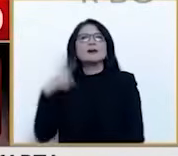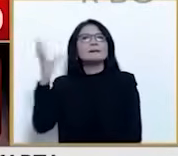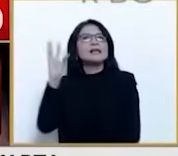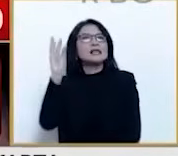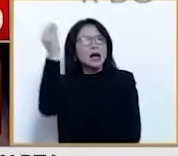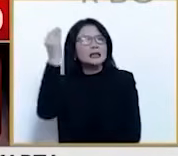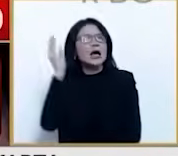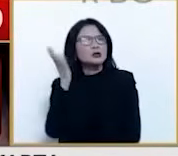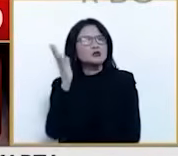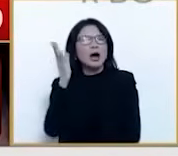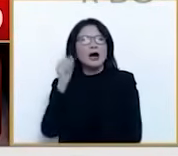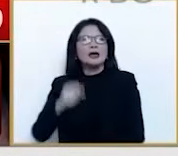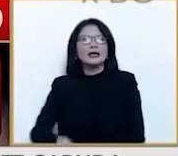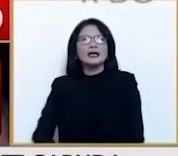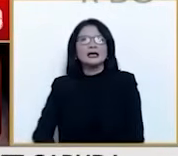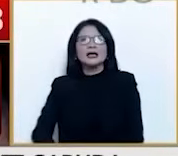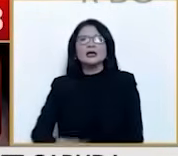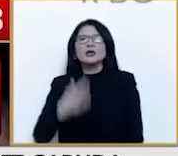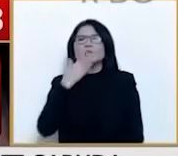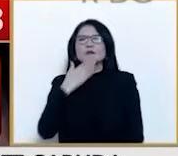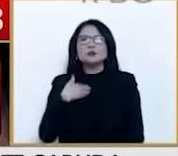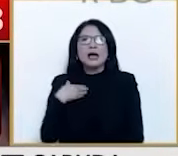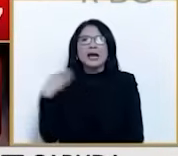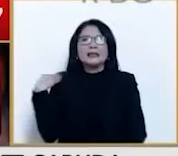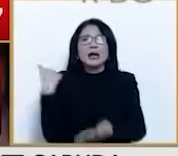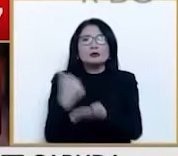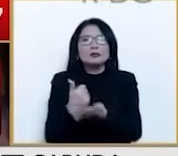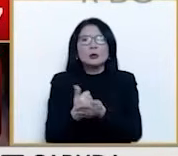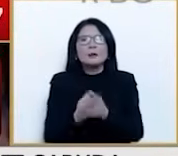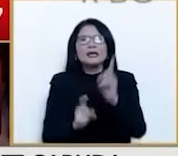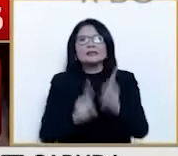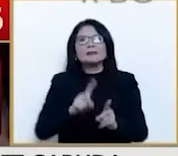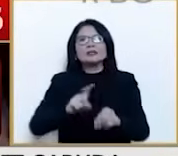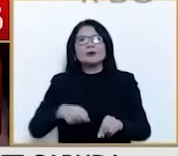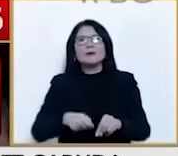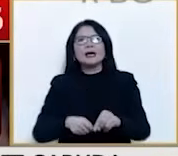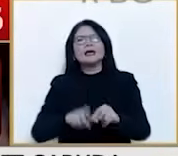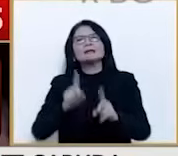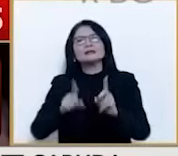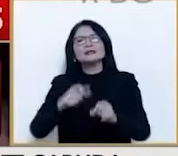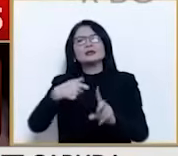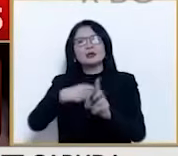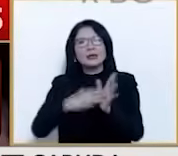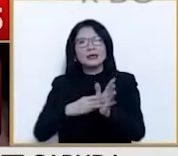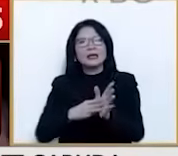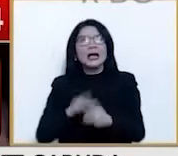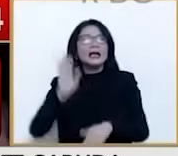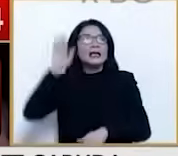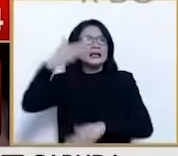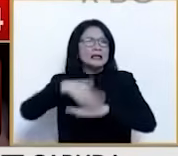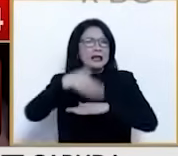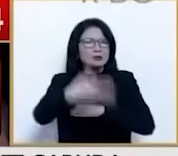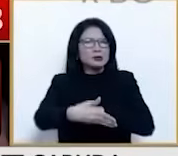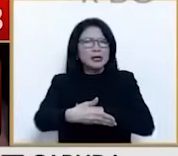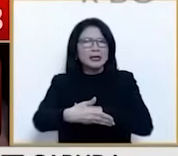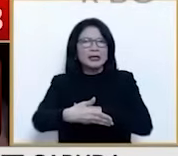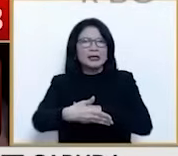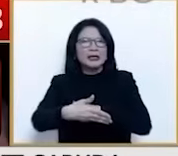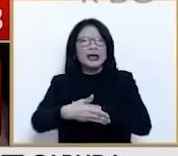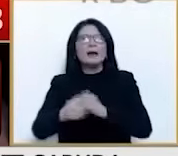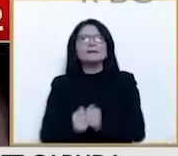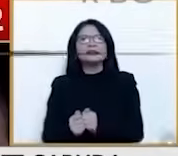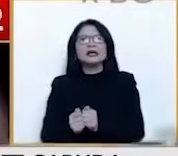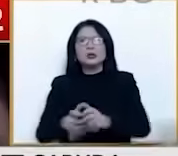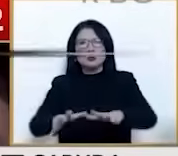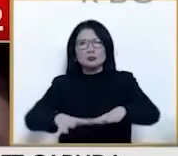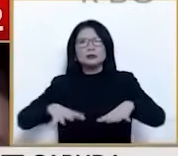Jakarta. Pemerintah Jakarta mempunyai tanggung jawab 11,1 km. Sehingga akan kami lanjutkan menjadi giant